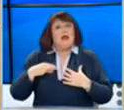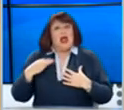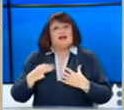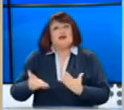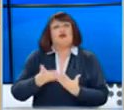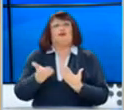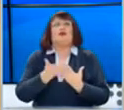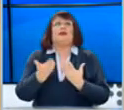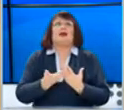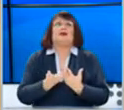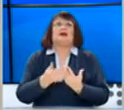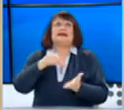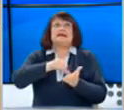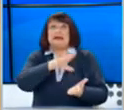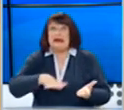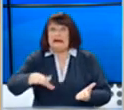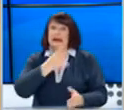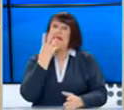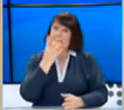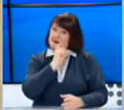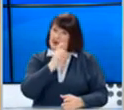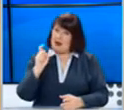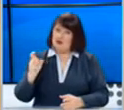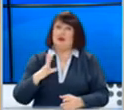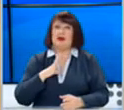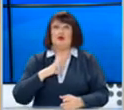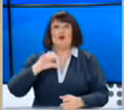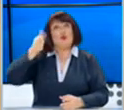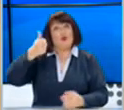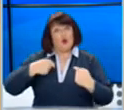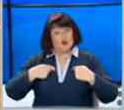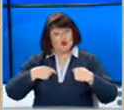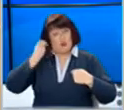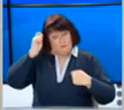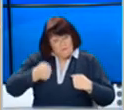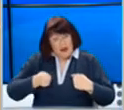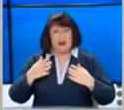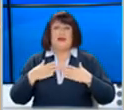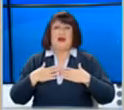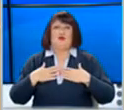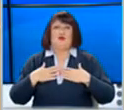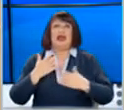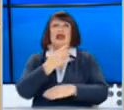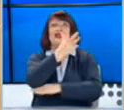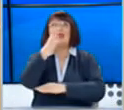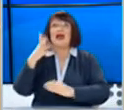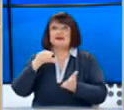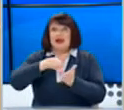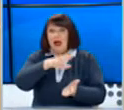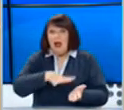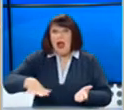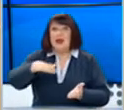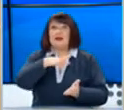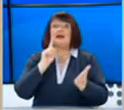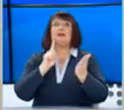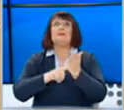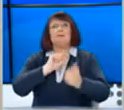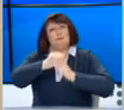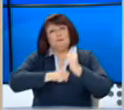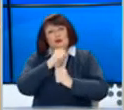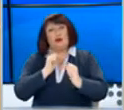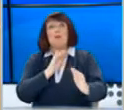4 εκατομμύρια συμπολίτες μας. Άρα ναι, πρώτος εγώ θα αναγνωρίσω ότι τα δάση της Αττικής θα πρέπει να προσπαθούμε